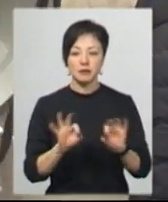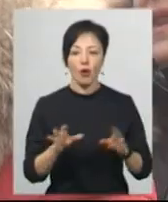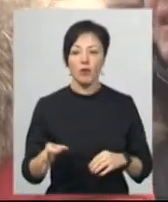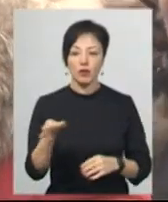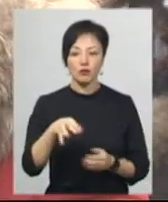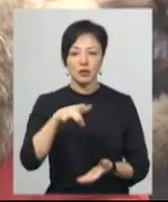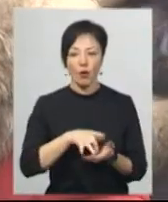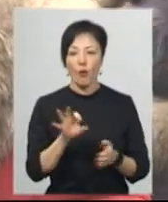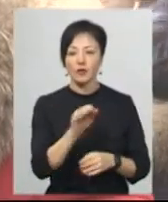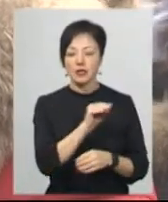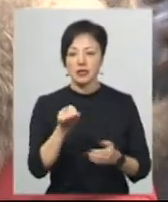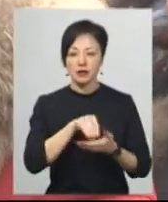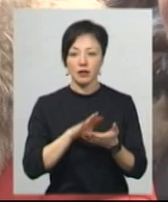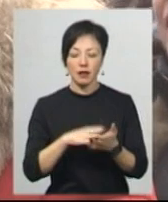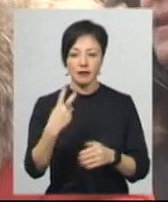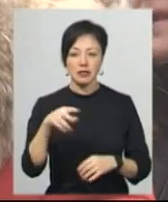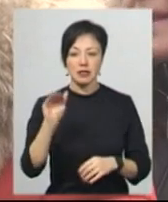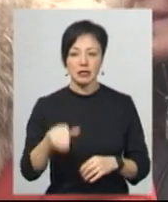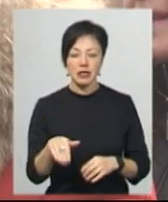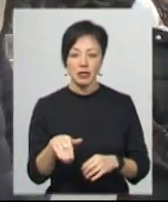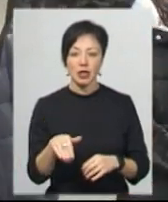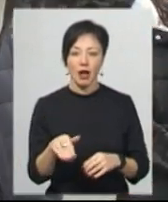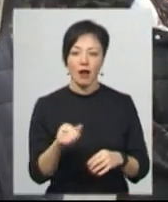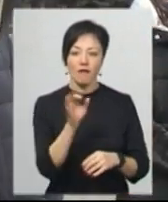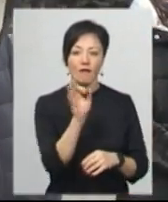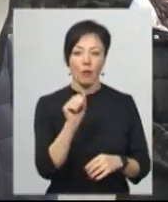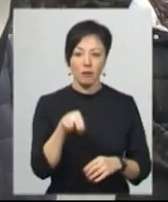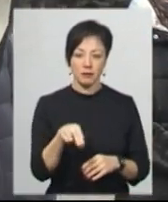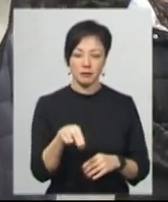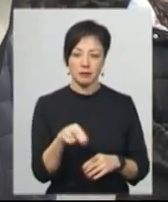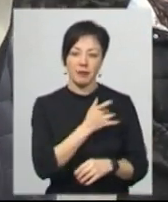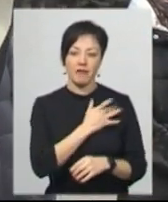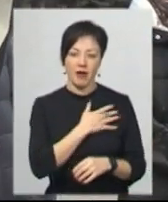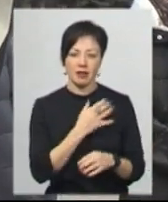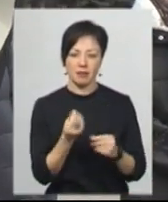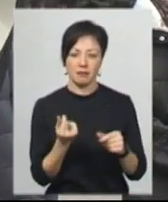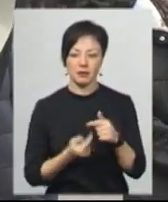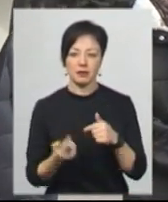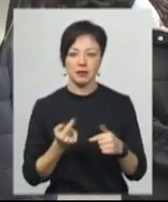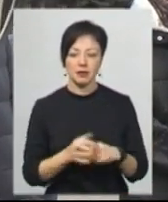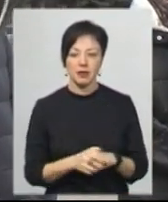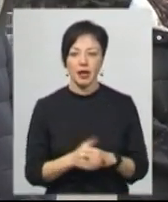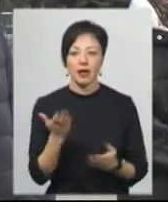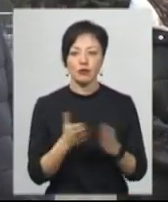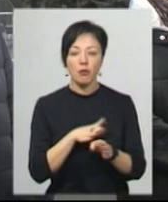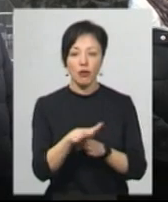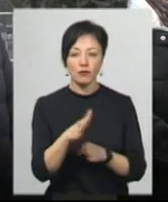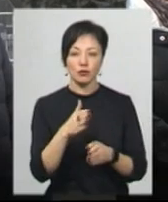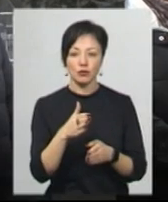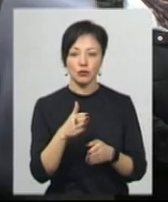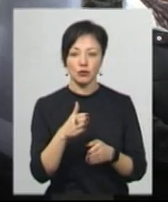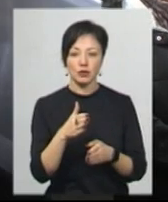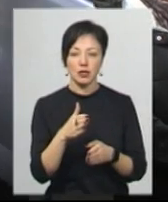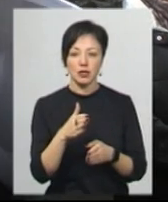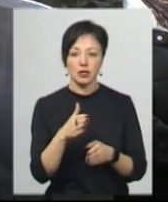обласному центрі офіційно зареєстрованих 20 тисяч підприємців. Якщо почне повністю діяти цей закон, якщо